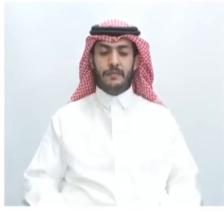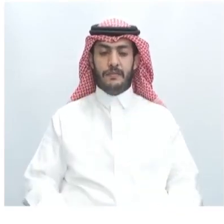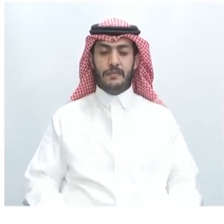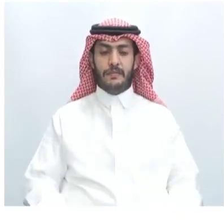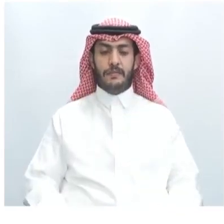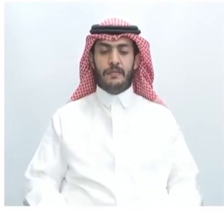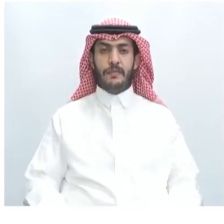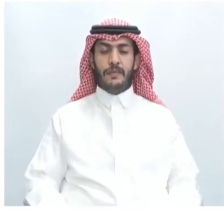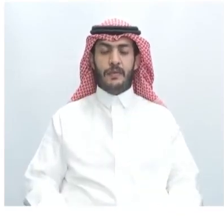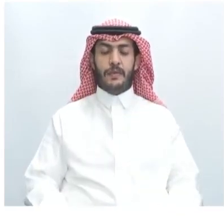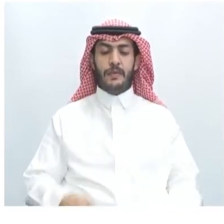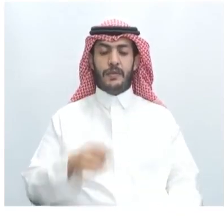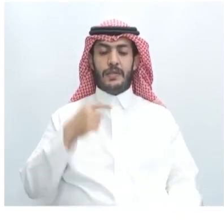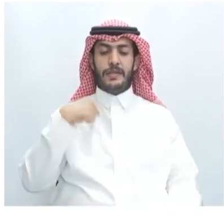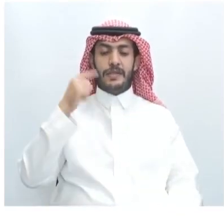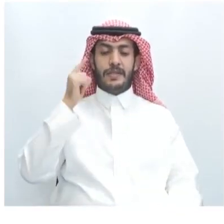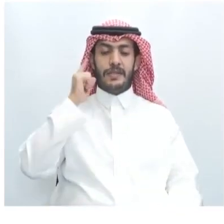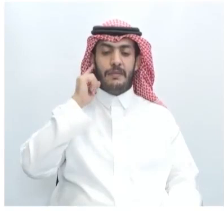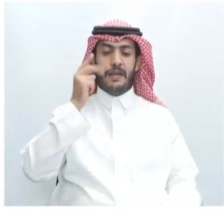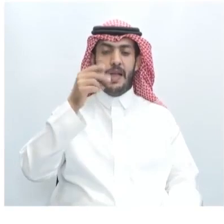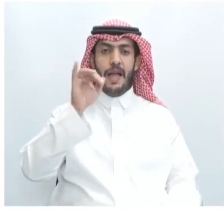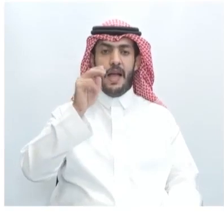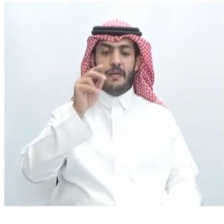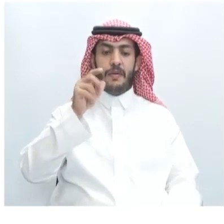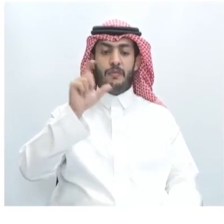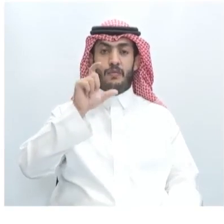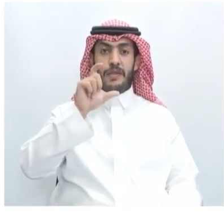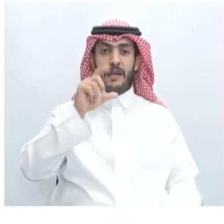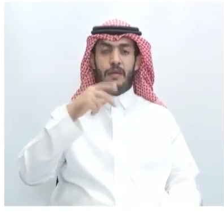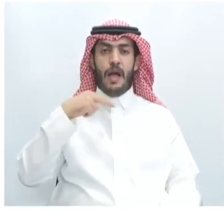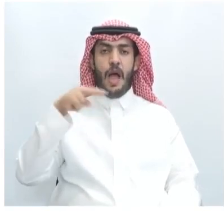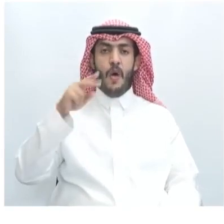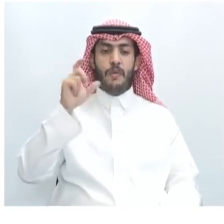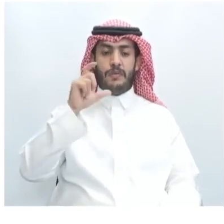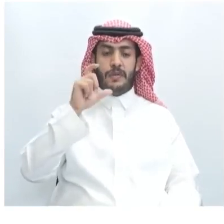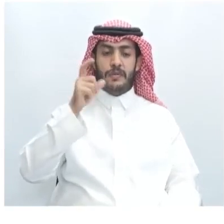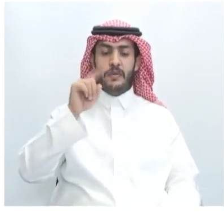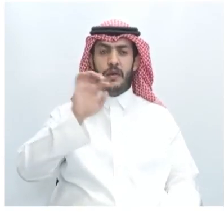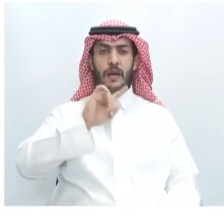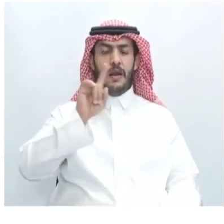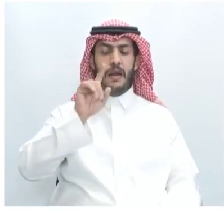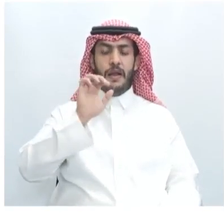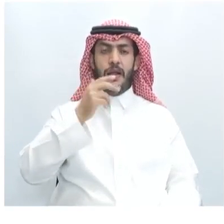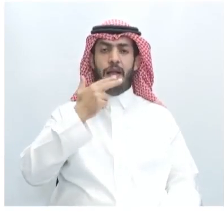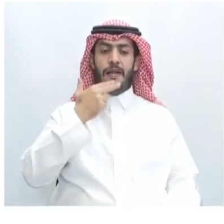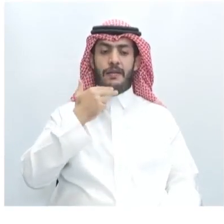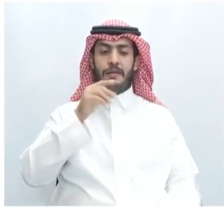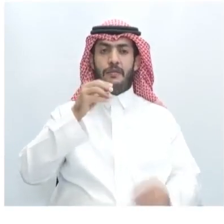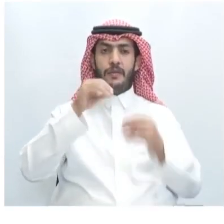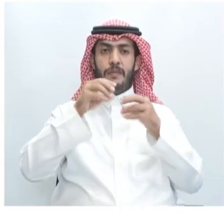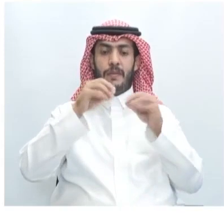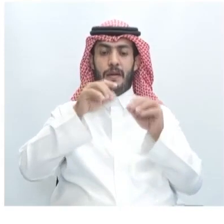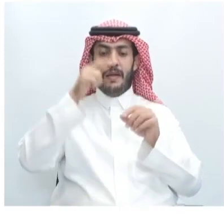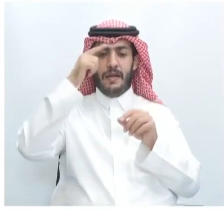عقبه بن عامر قال سمعت رسول الله صلى الله عليه وسلم يقول المسلم اخو المسلم ولا يحل للمسلم باع